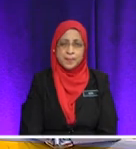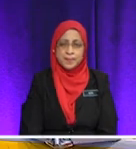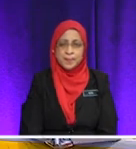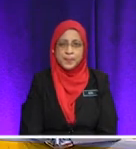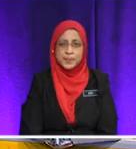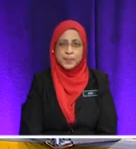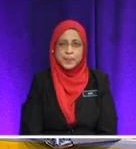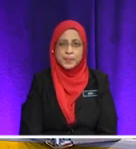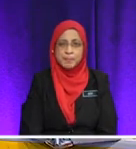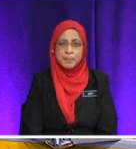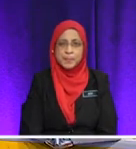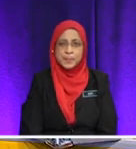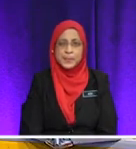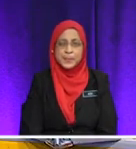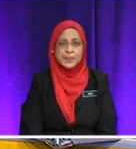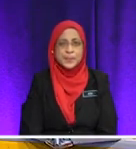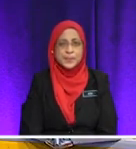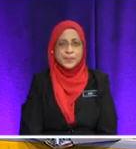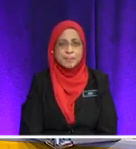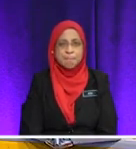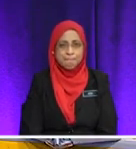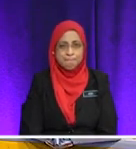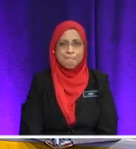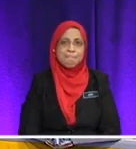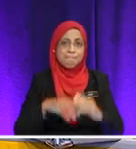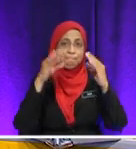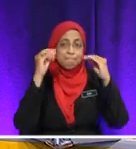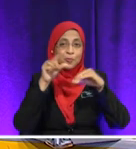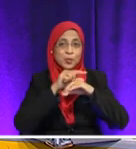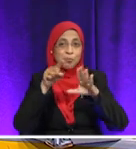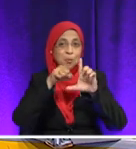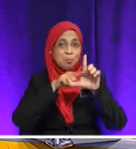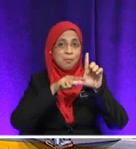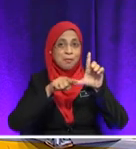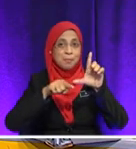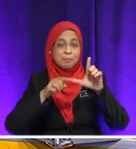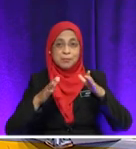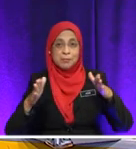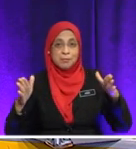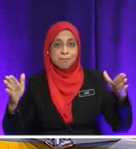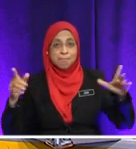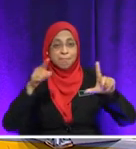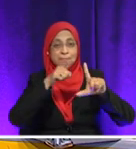yang ini kita ada alat bantu alat pemanis yang besar nih kadang-kadang